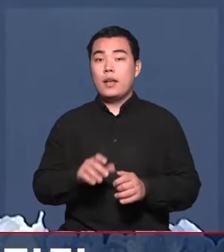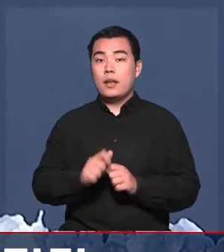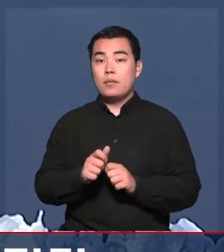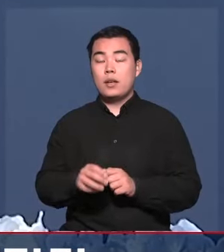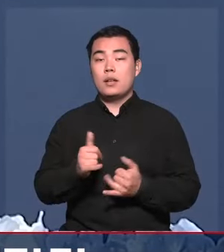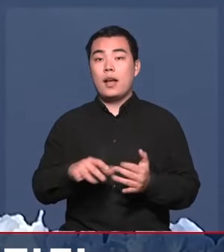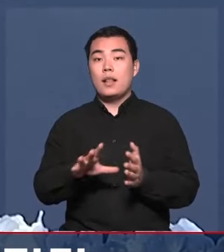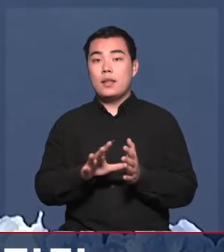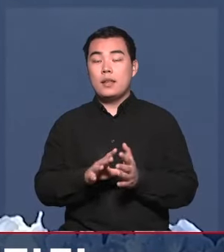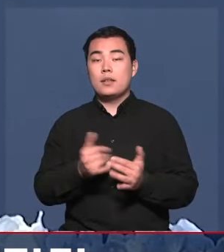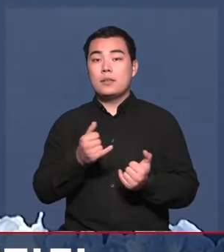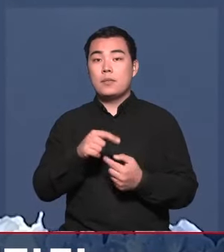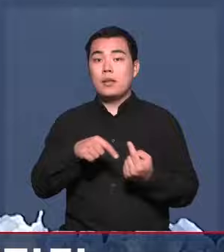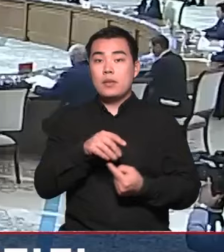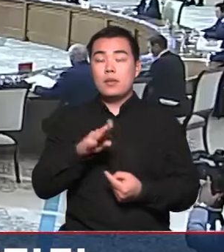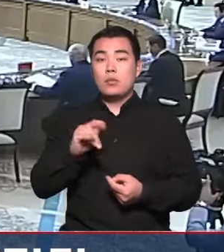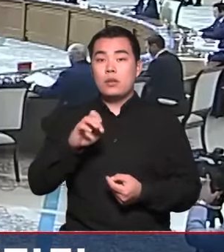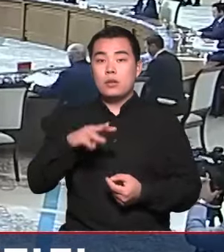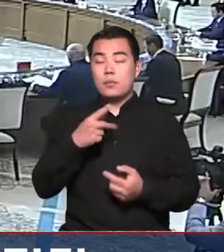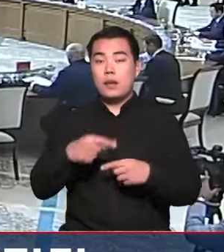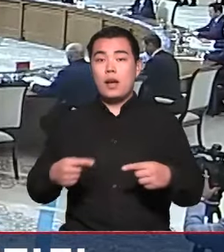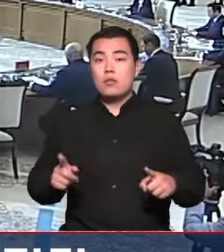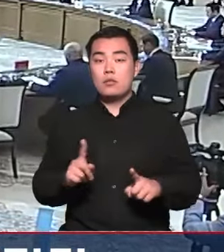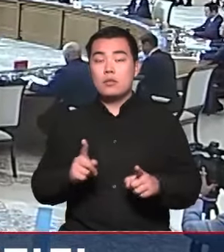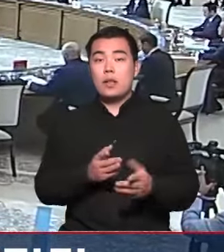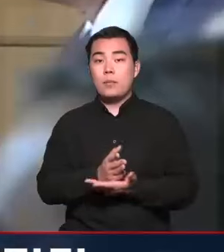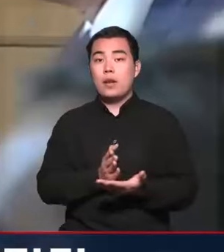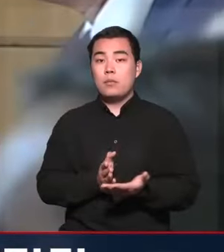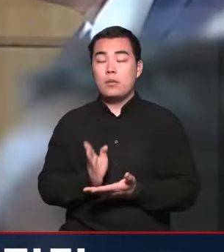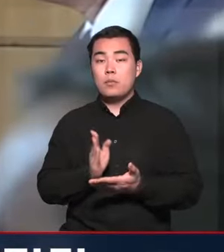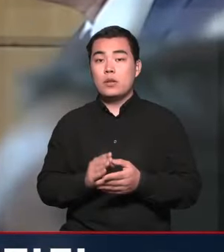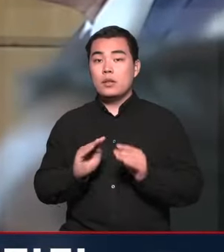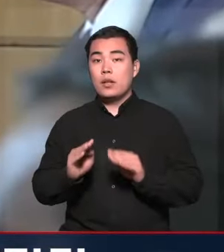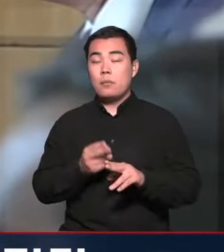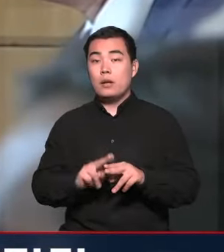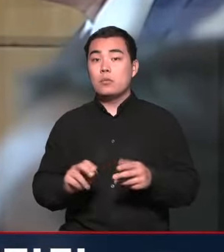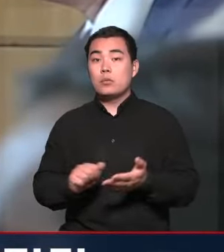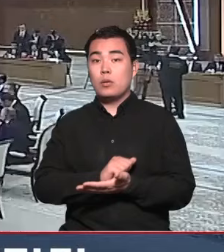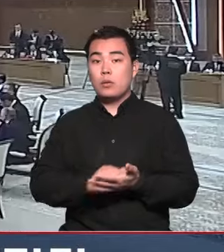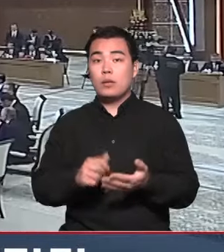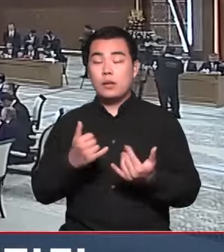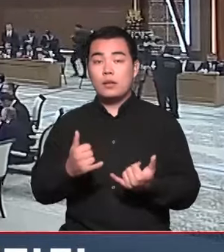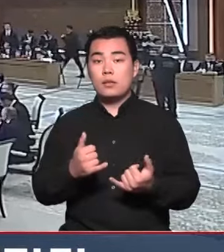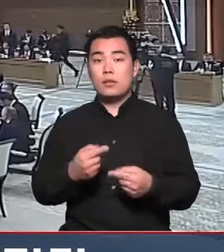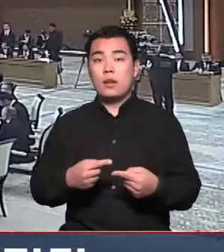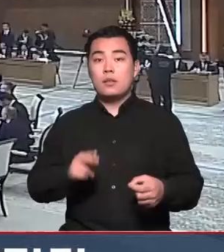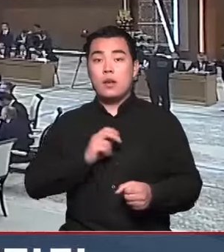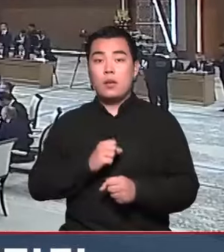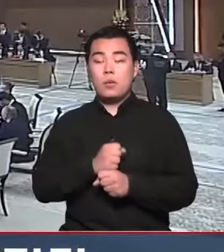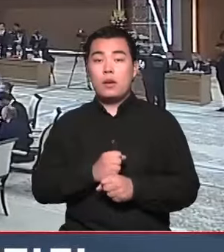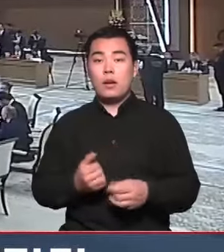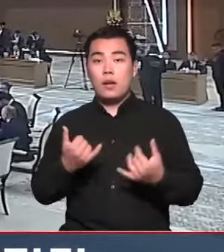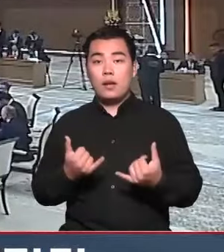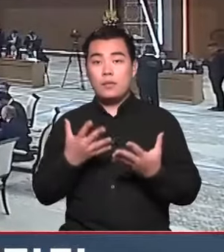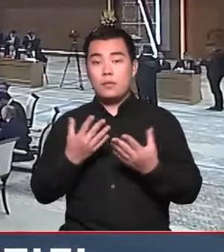инвестиция, электрондық коммерция мен туризмге дейінгі әр түрлі салаларды қамтиды. Сонымен қатар құжатта түрлі шиеленістер өршіп тұрған қазіргі